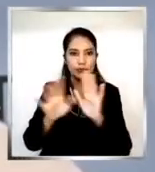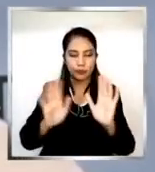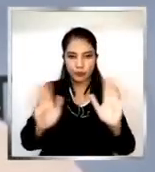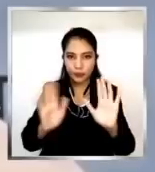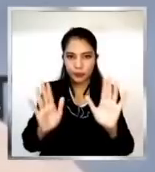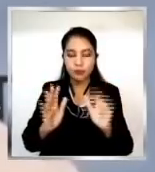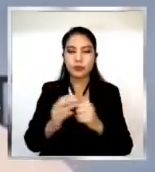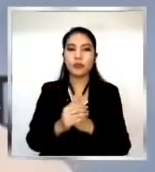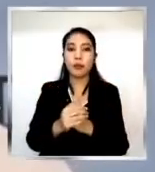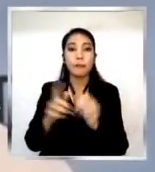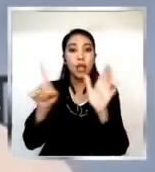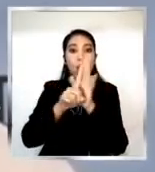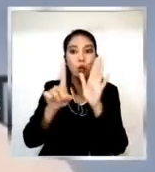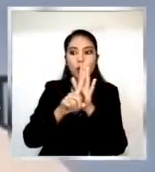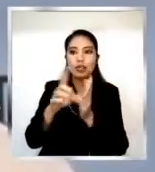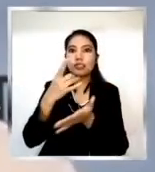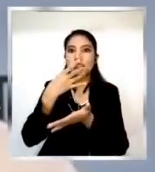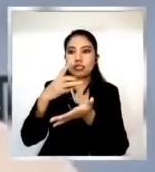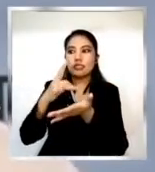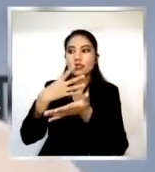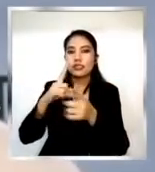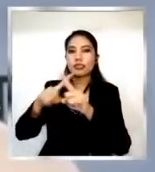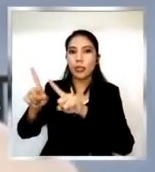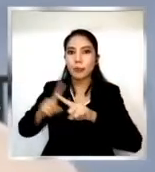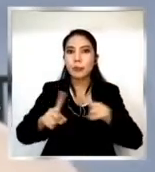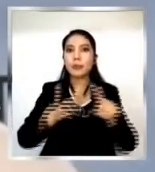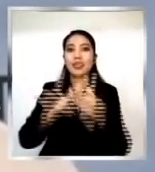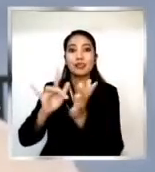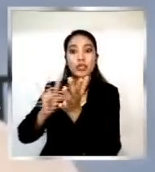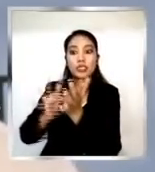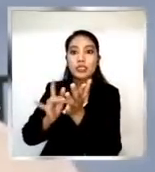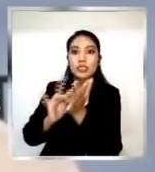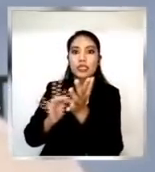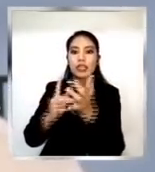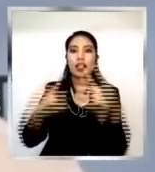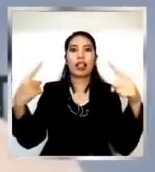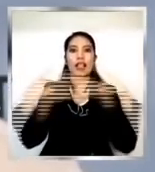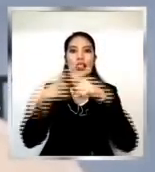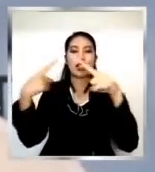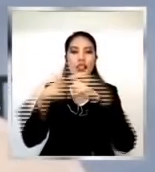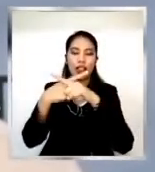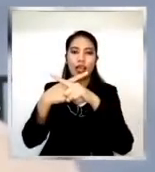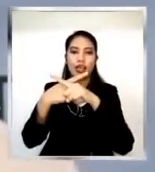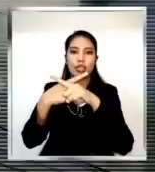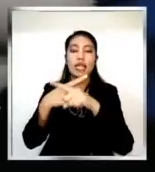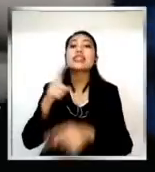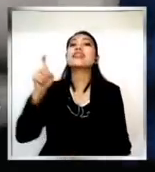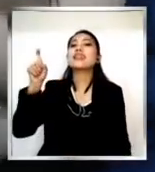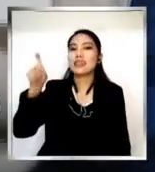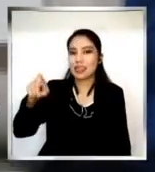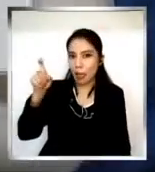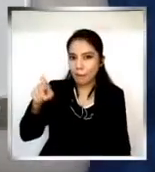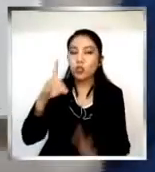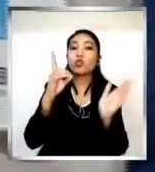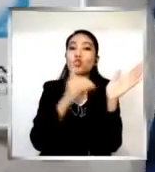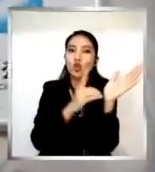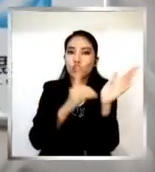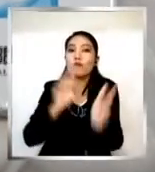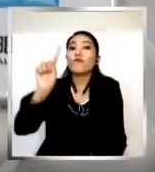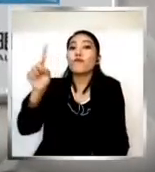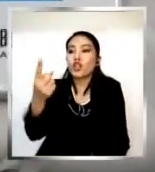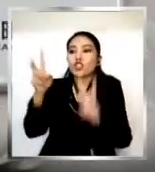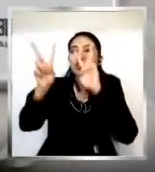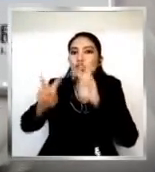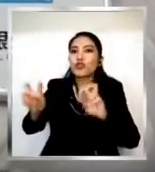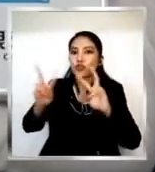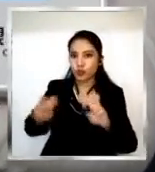gamot. Pwedeng magkaroon ng interaction. So hindi talaga siya pwedeng i-take without the supervision of a doctor. Pag-aaralan muna daw ito ng